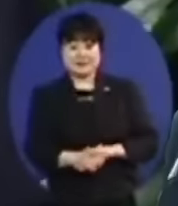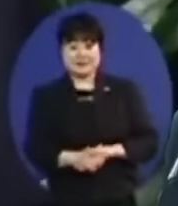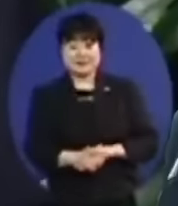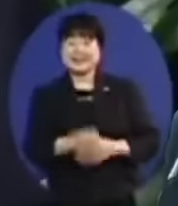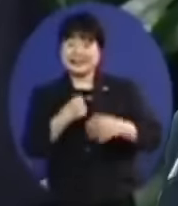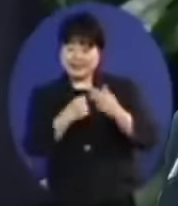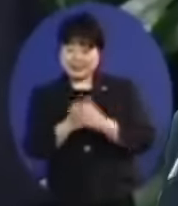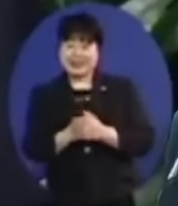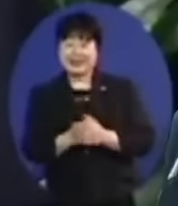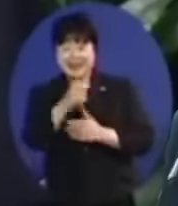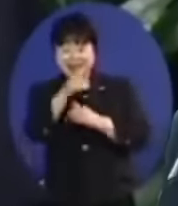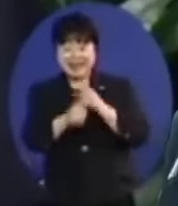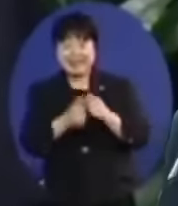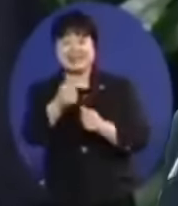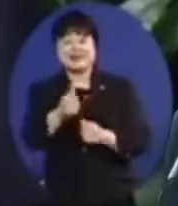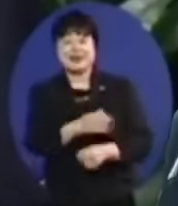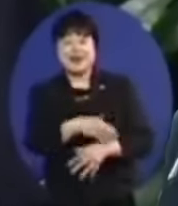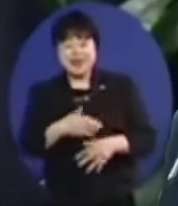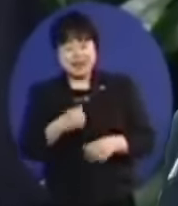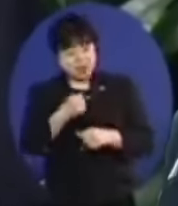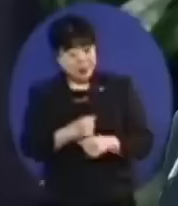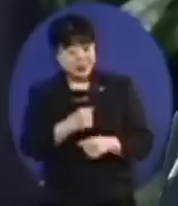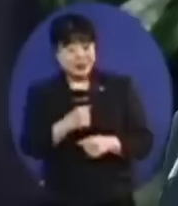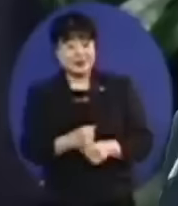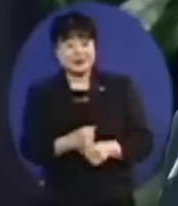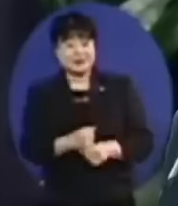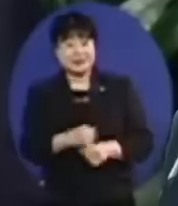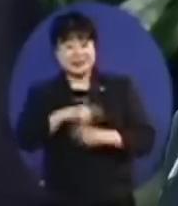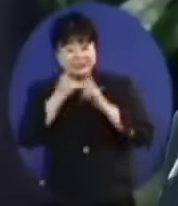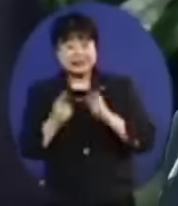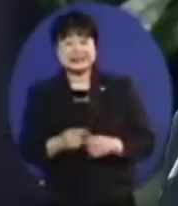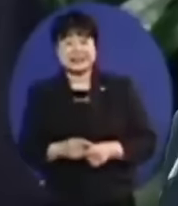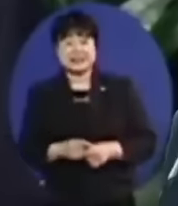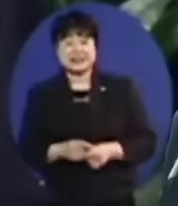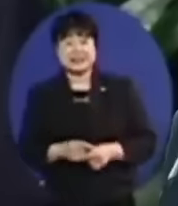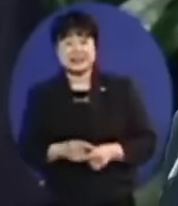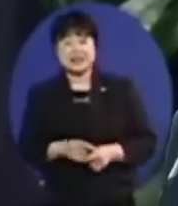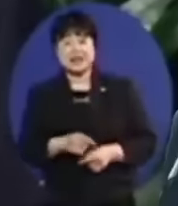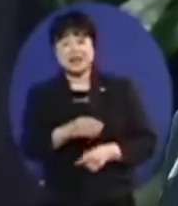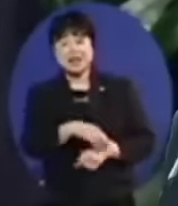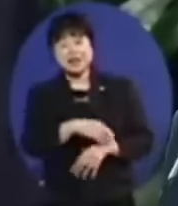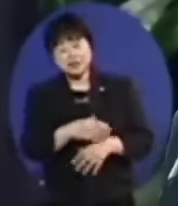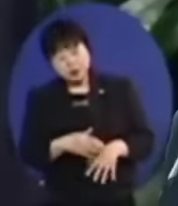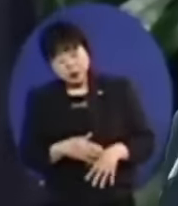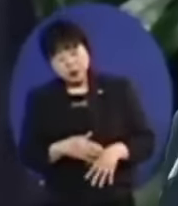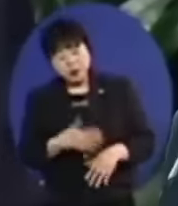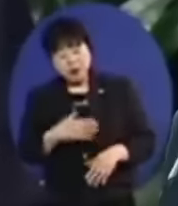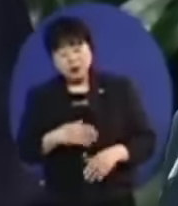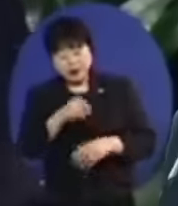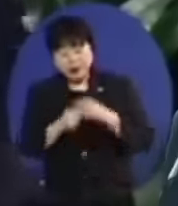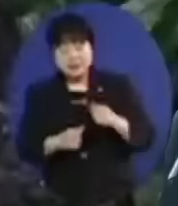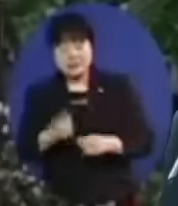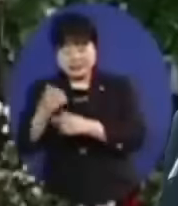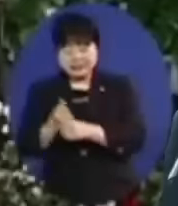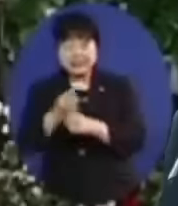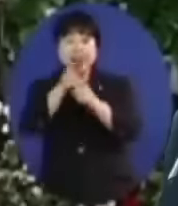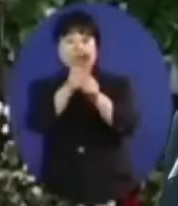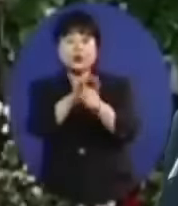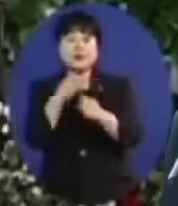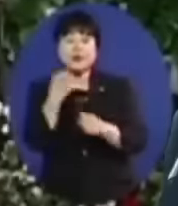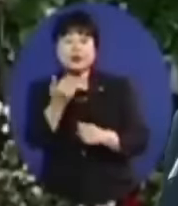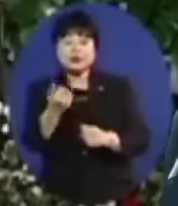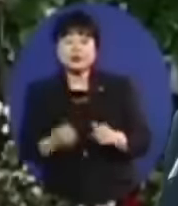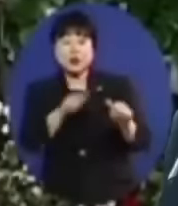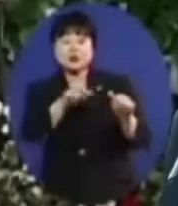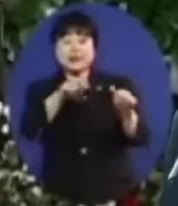그러므로 하나님이 그를 약하게 만들어서 자기의 무능력을 알고 하나님께 의지하도록 만들어주는 것입니다. 베드로전서